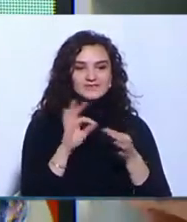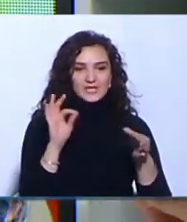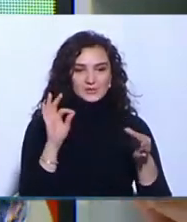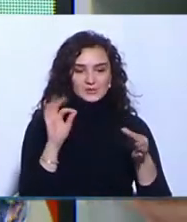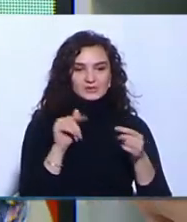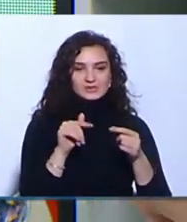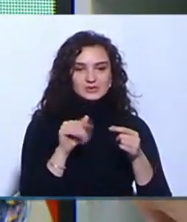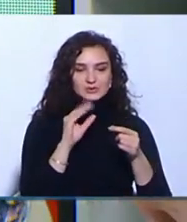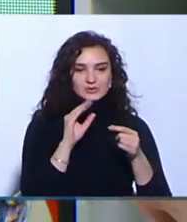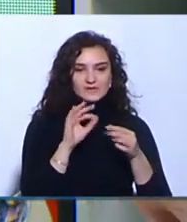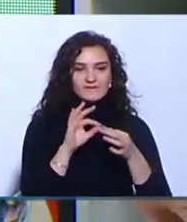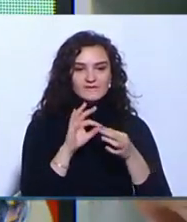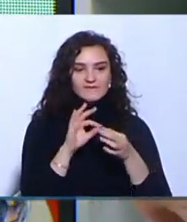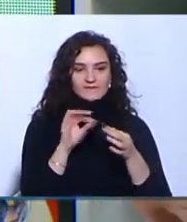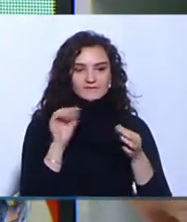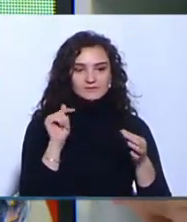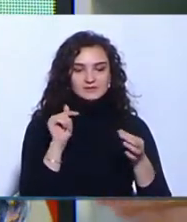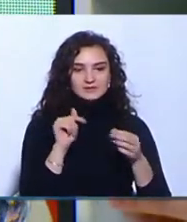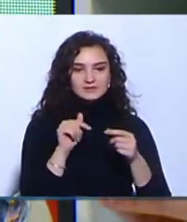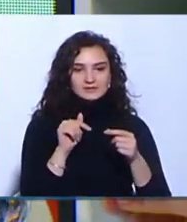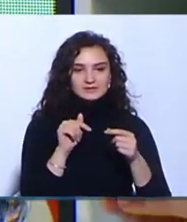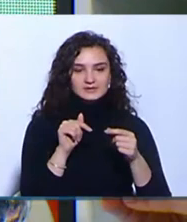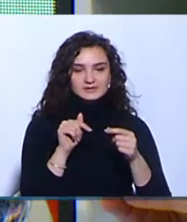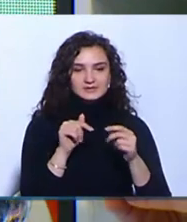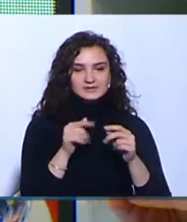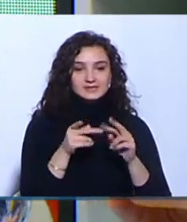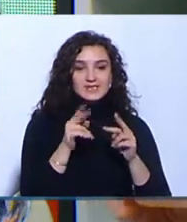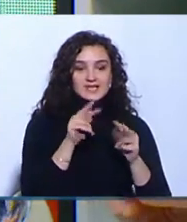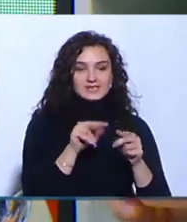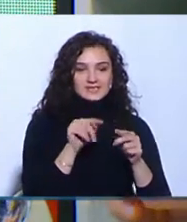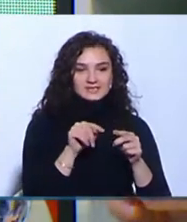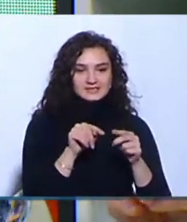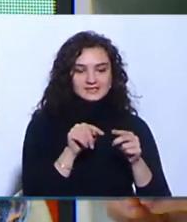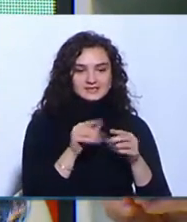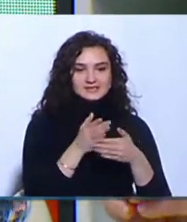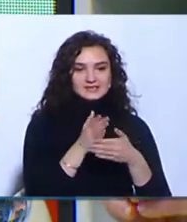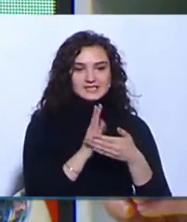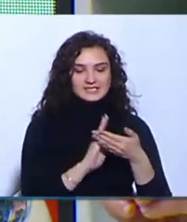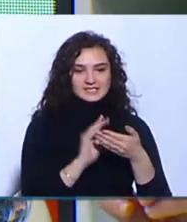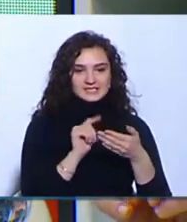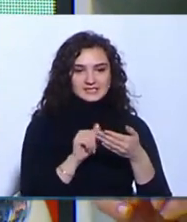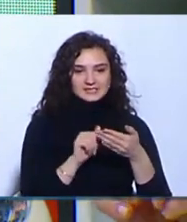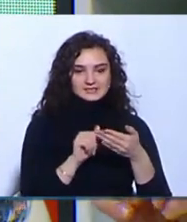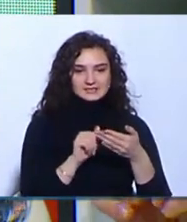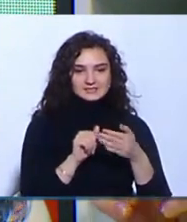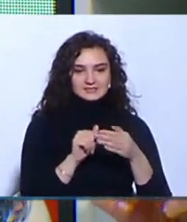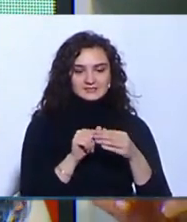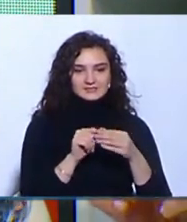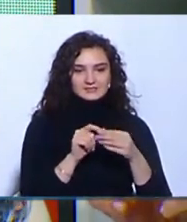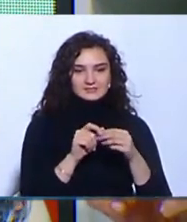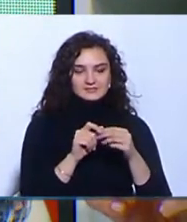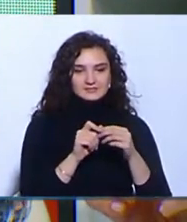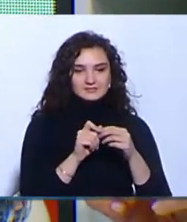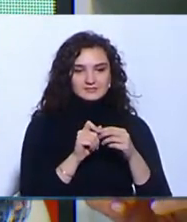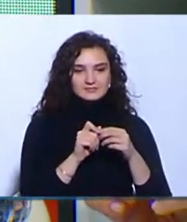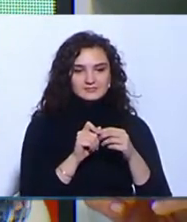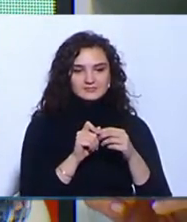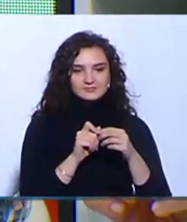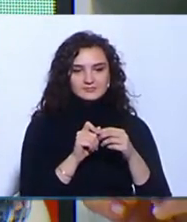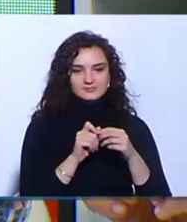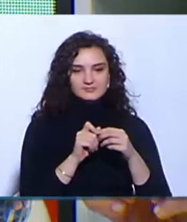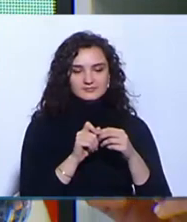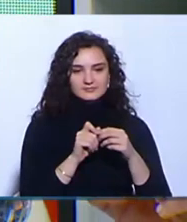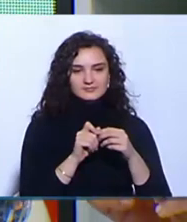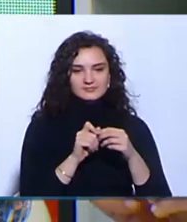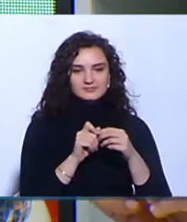არტერიული სისტემა. როდესაც ვენური სისტემა, არტერიული სისტემა გადადის ვენურ სისტემაში, ნაწილი გამოდის ქსოვილოვან